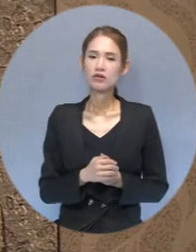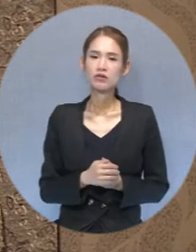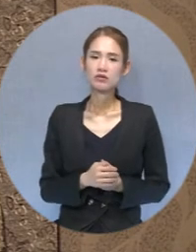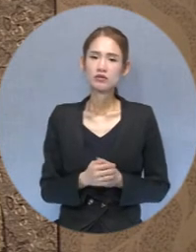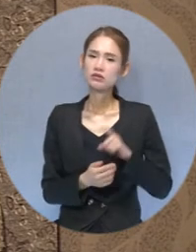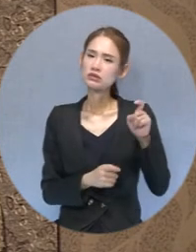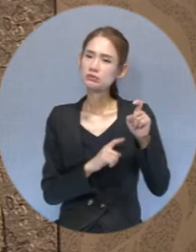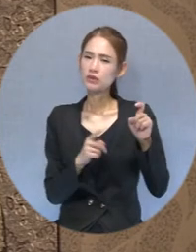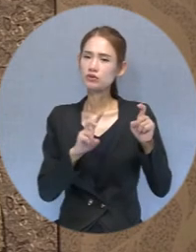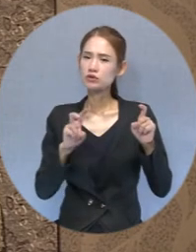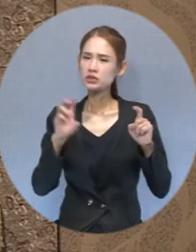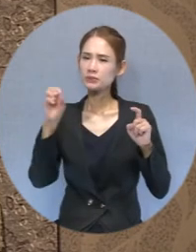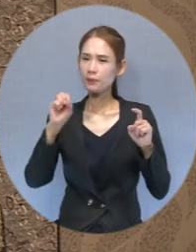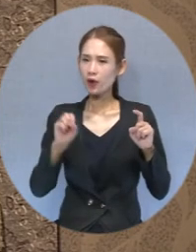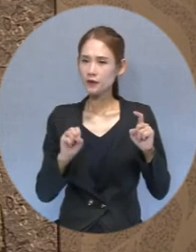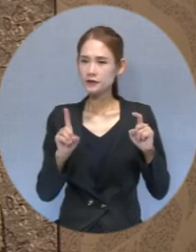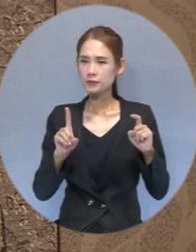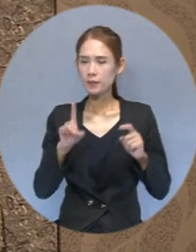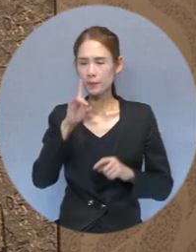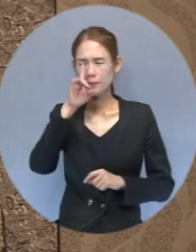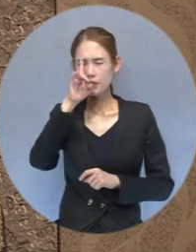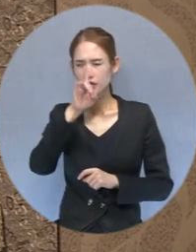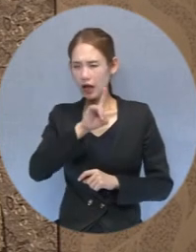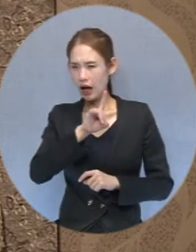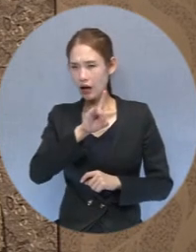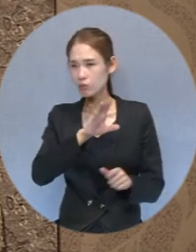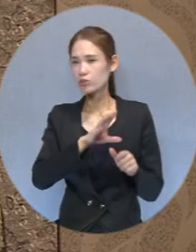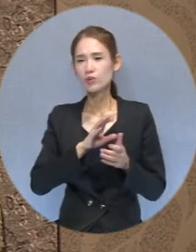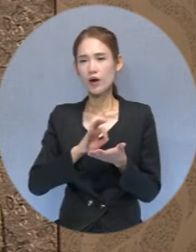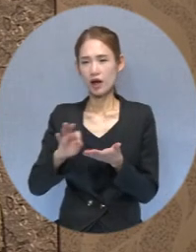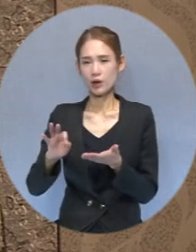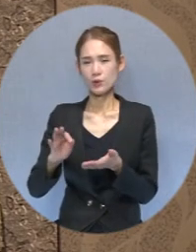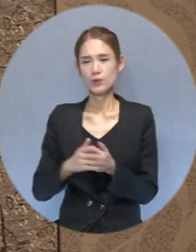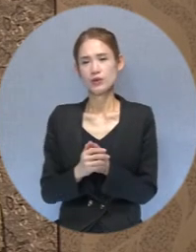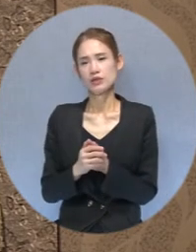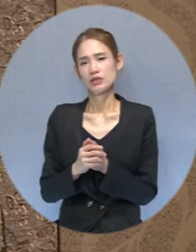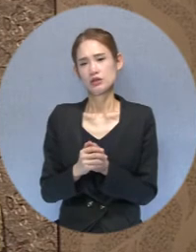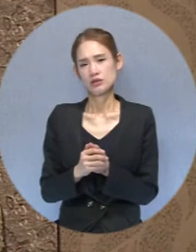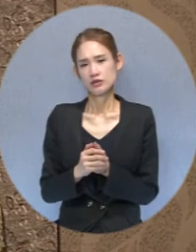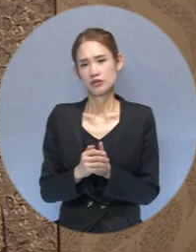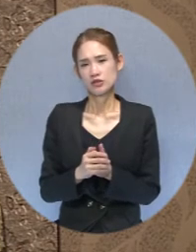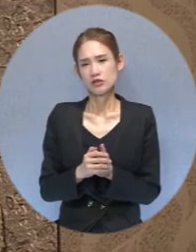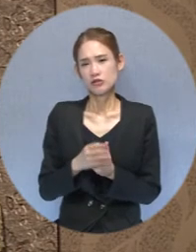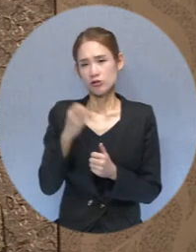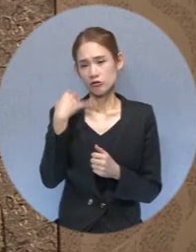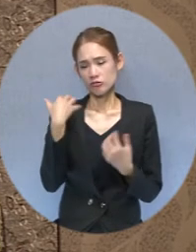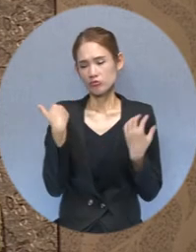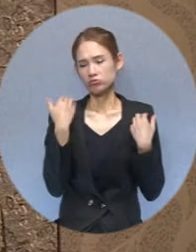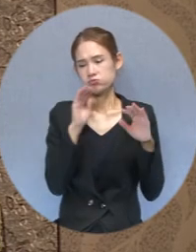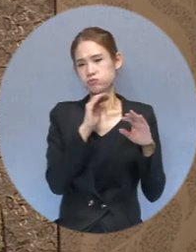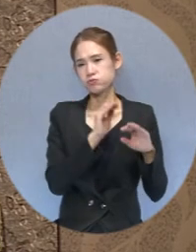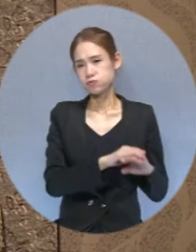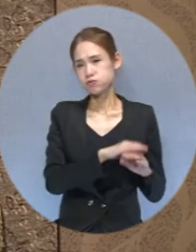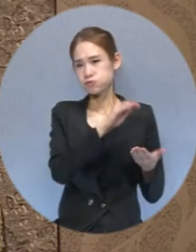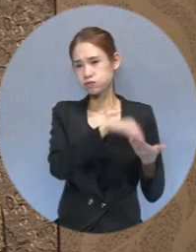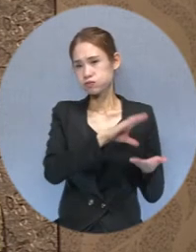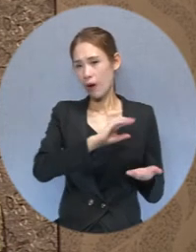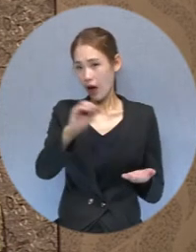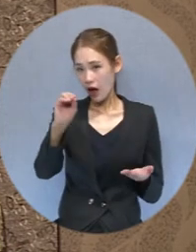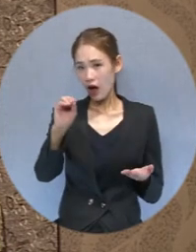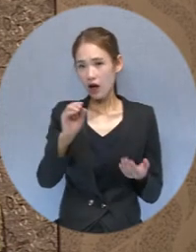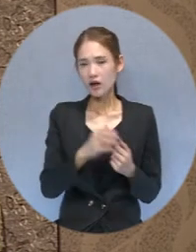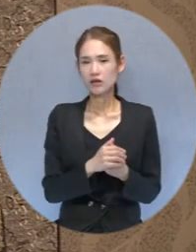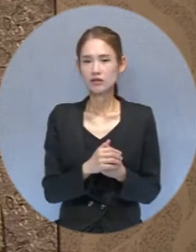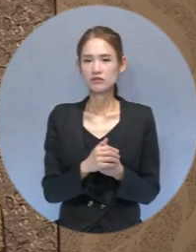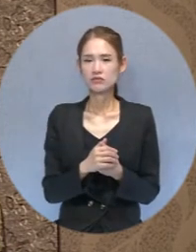10에서 20%의 그 좀 악용이라고 하면 좀 그냥 훅 두고 가시는 마무리가 깔끔하지